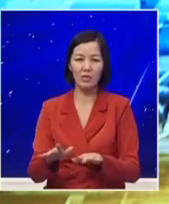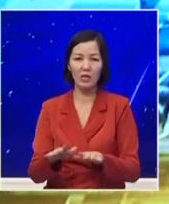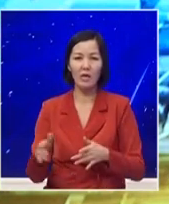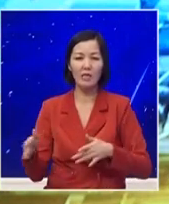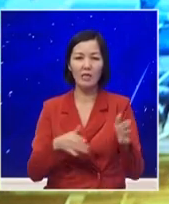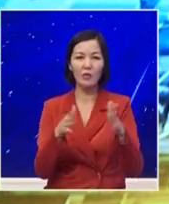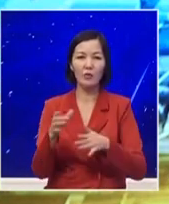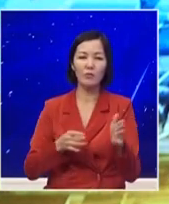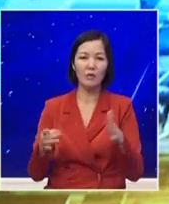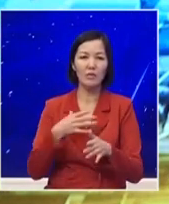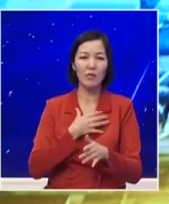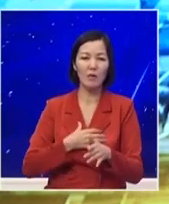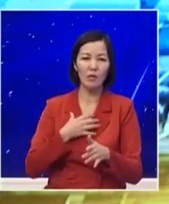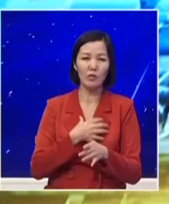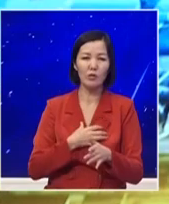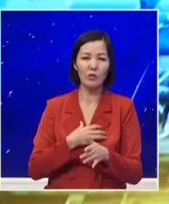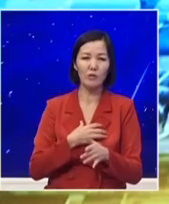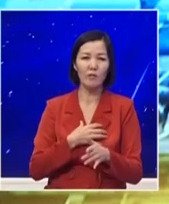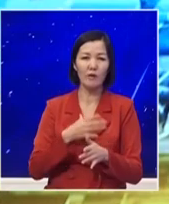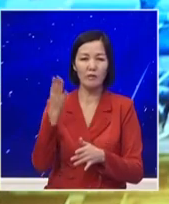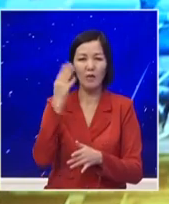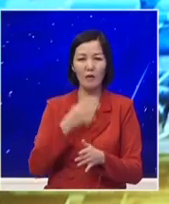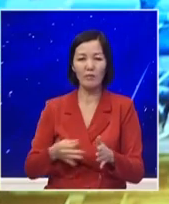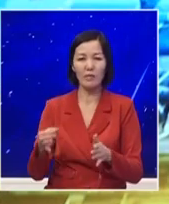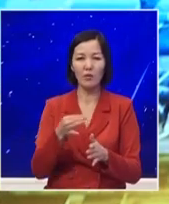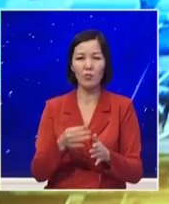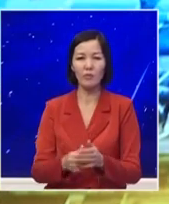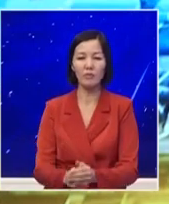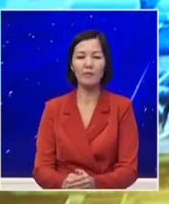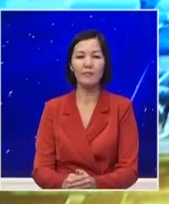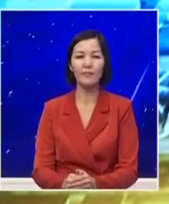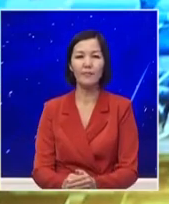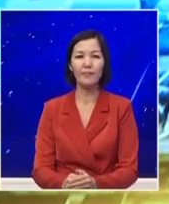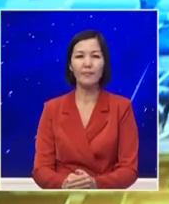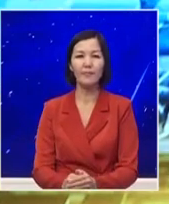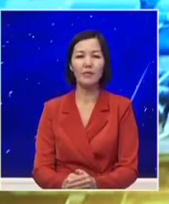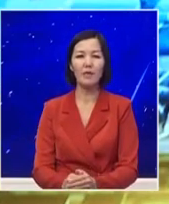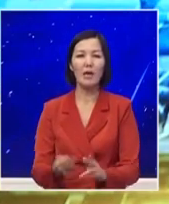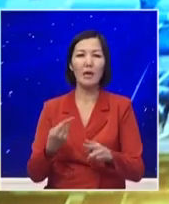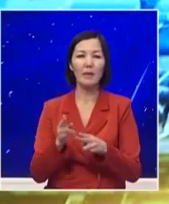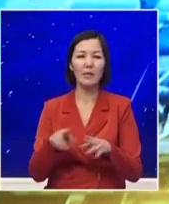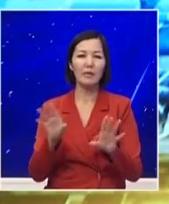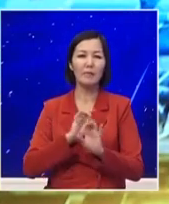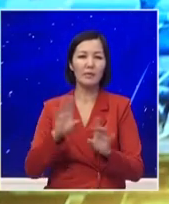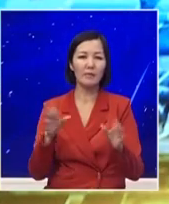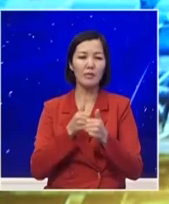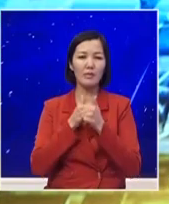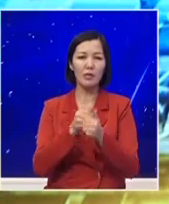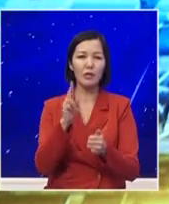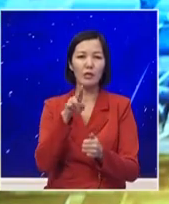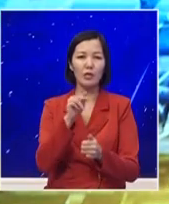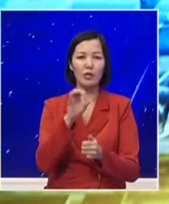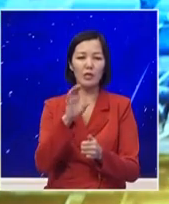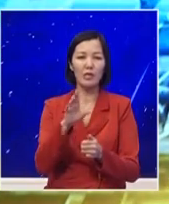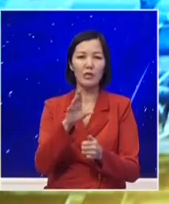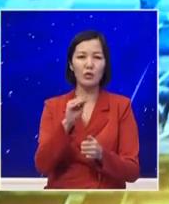на дорогах республиканского и областного значения в Алматинской области. Об этом сообщил заместитель начальника ДЧС